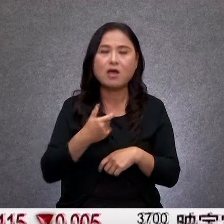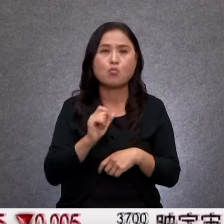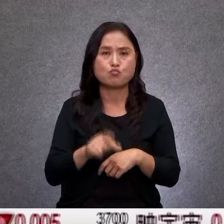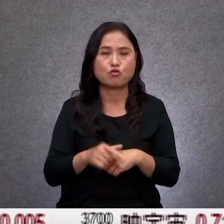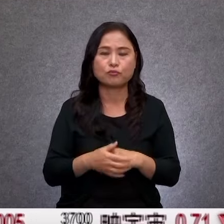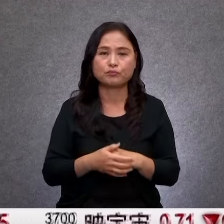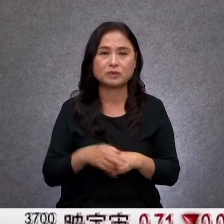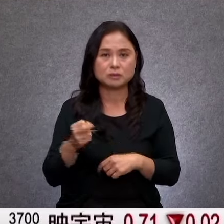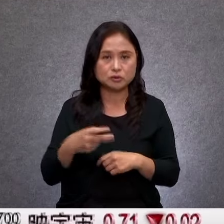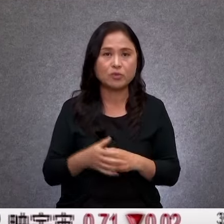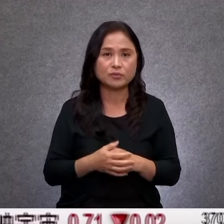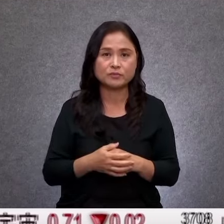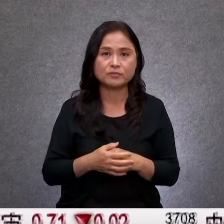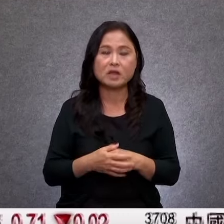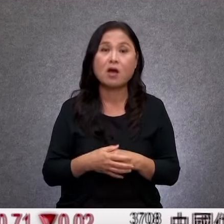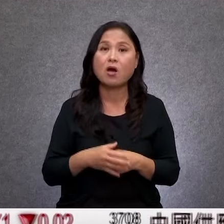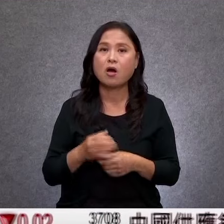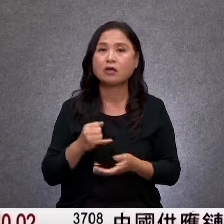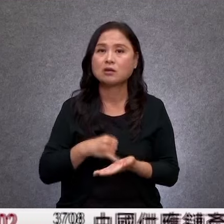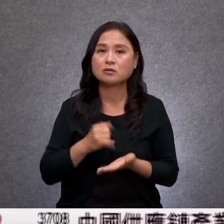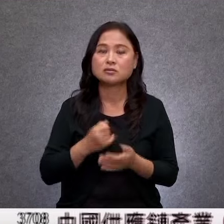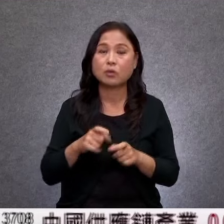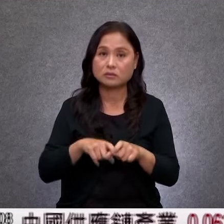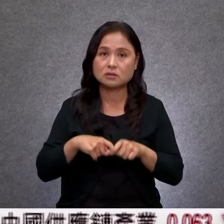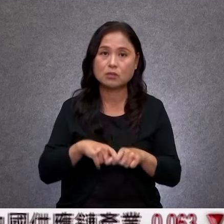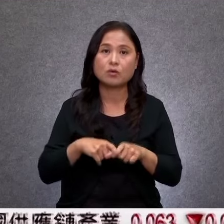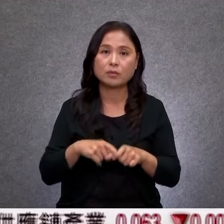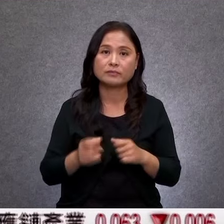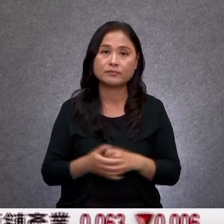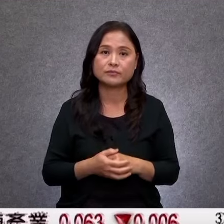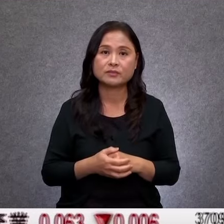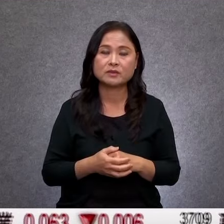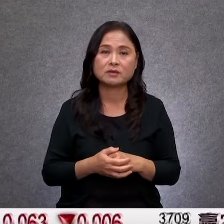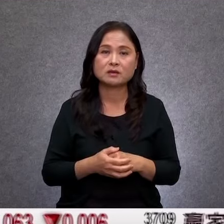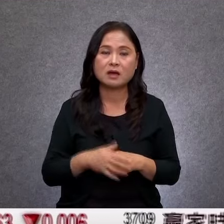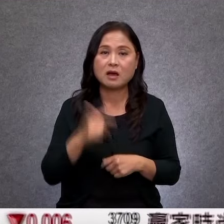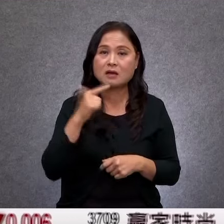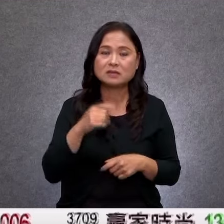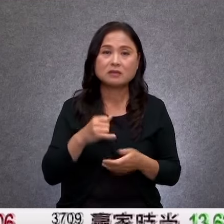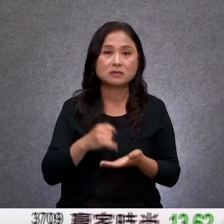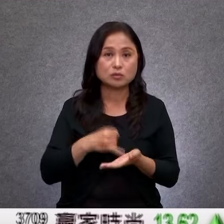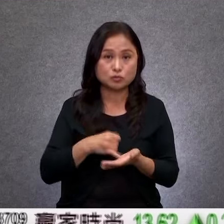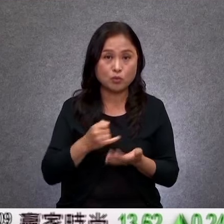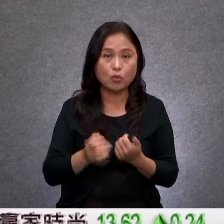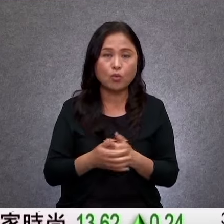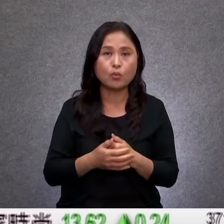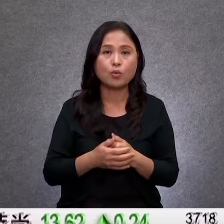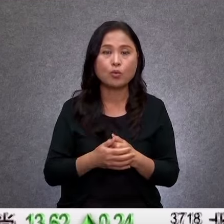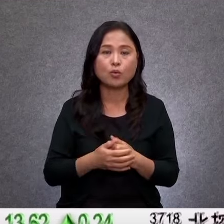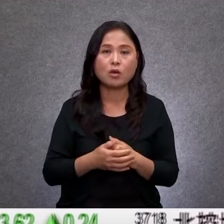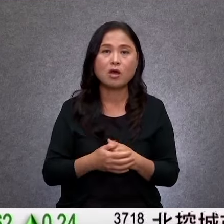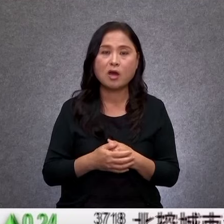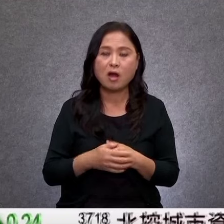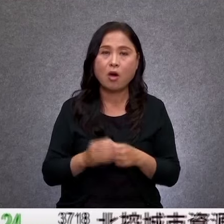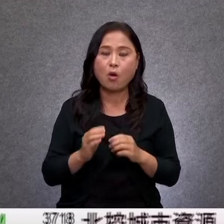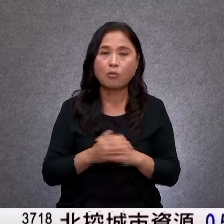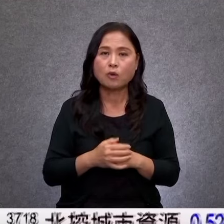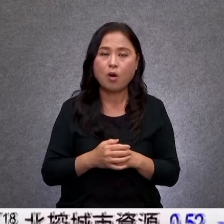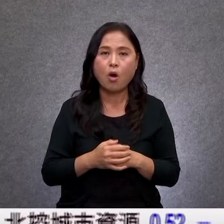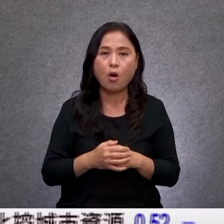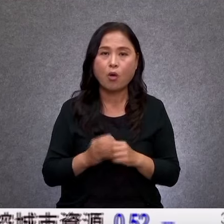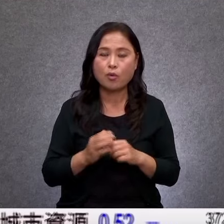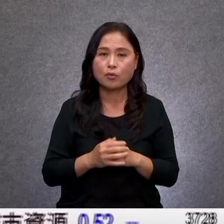呢方面唔會影響佢嚟。而同時間咧，就喺呢個税收嗰方面咧，開徵新嘅税